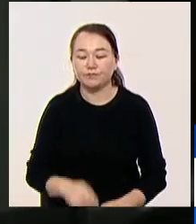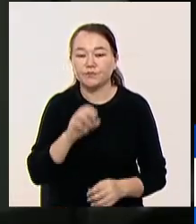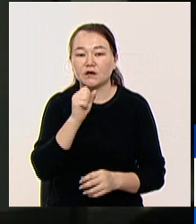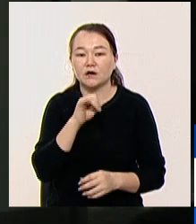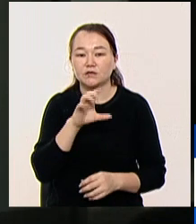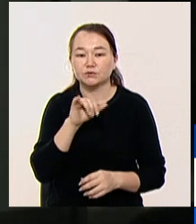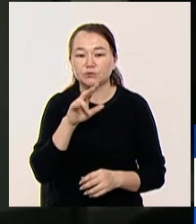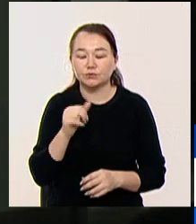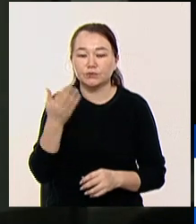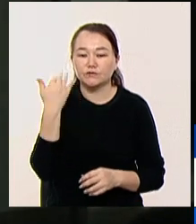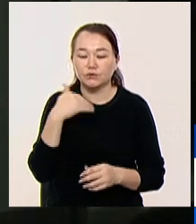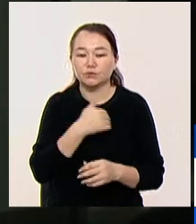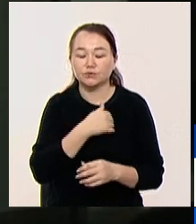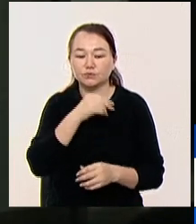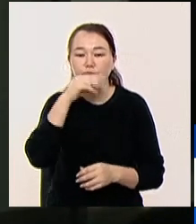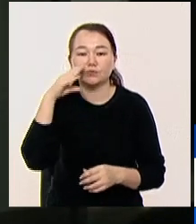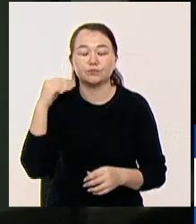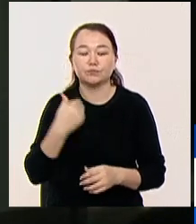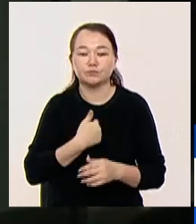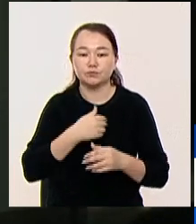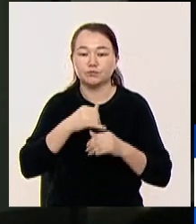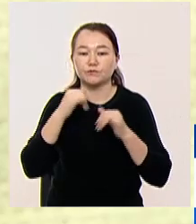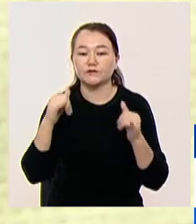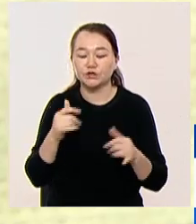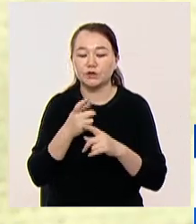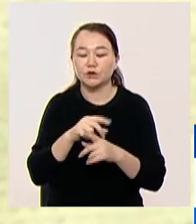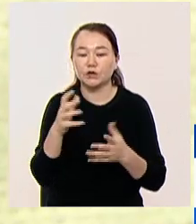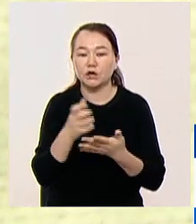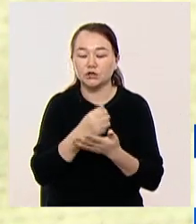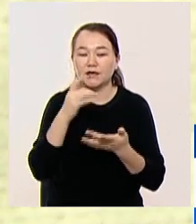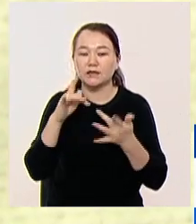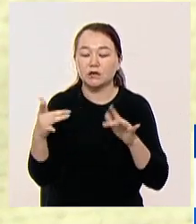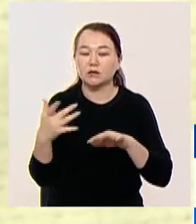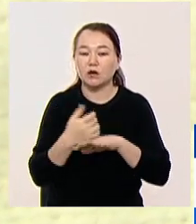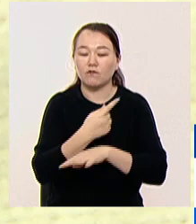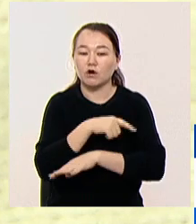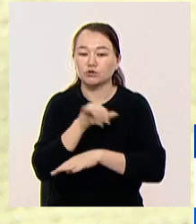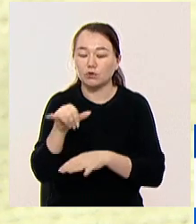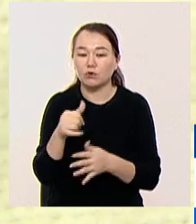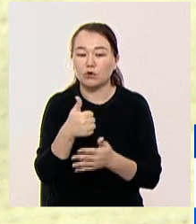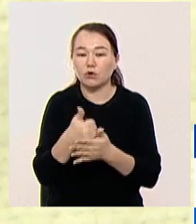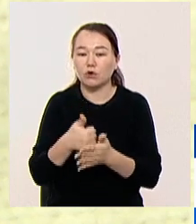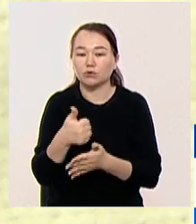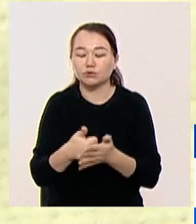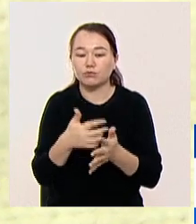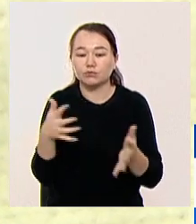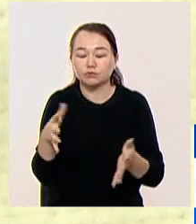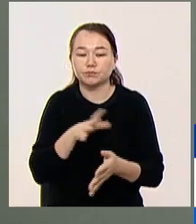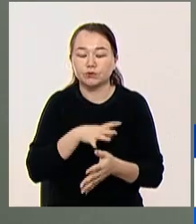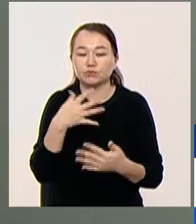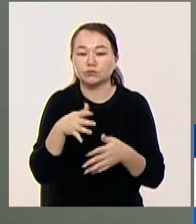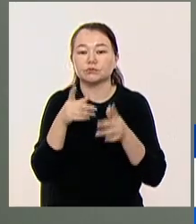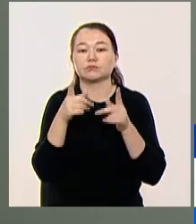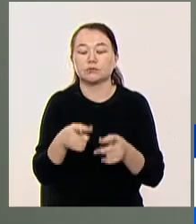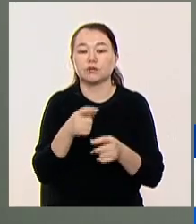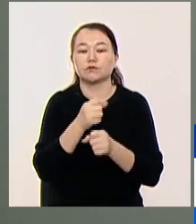Айсулу давно мечтала увеличить губы. Обратилась к косметологу, которого нашла в интернете. Говорит, у врача были хорошие отзывы. Вот только уже лежа на